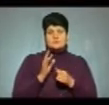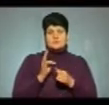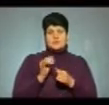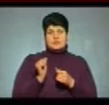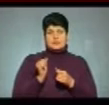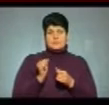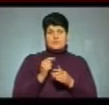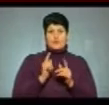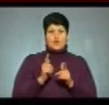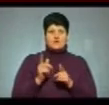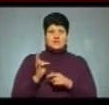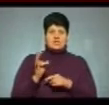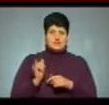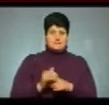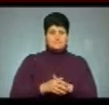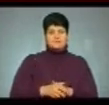на погодженні.